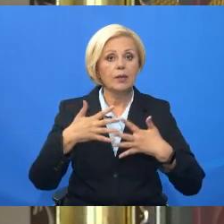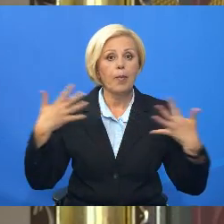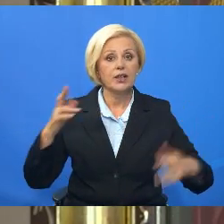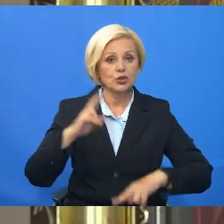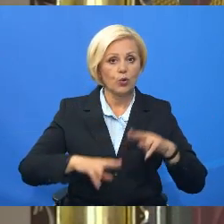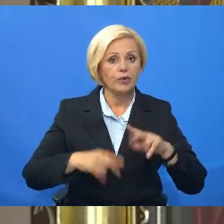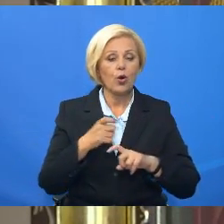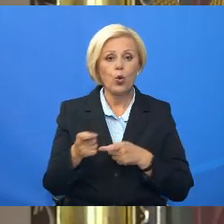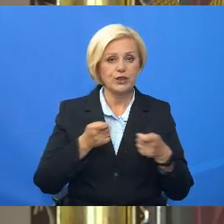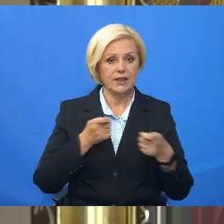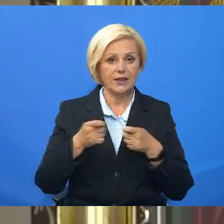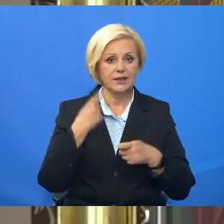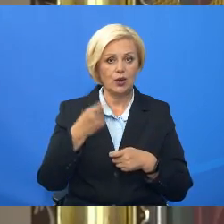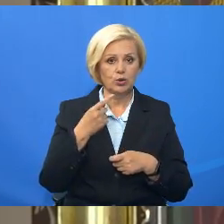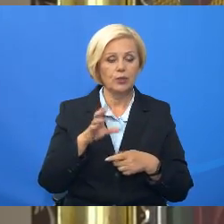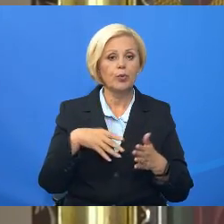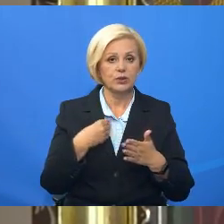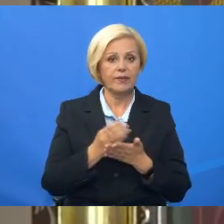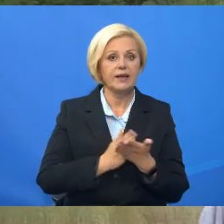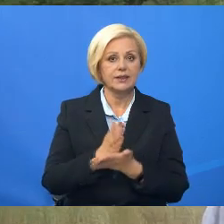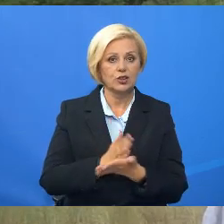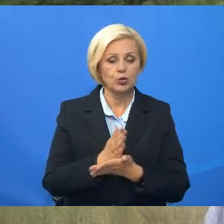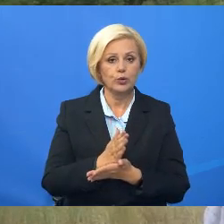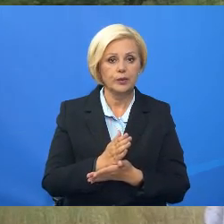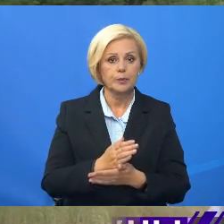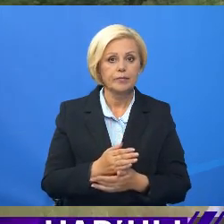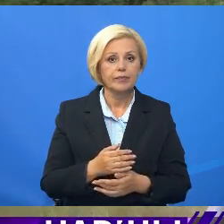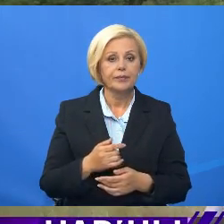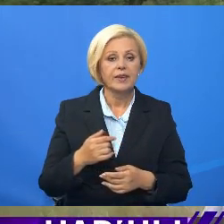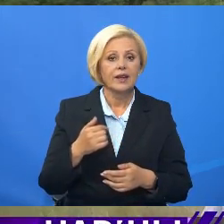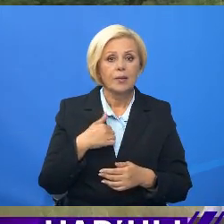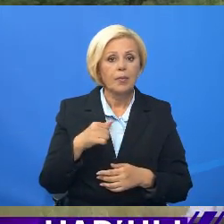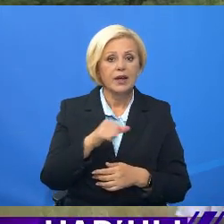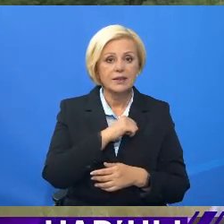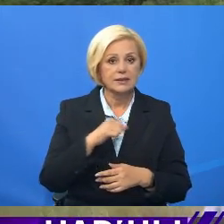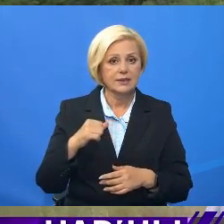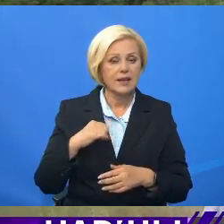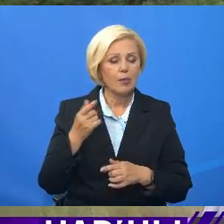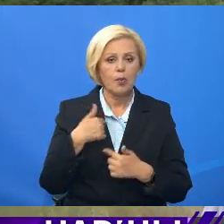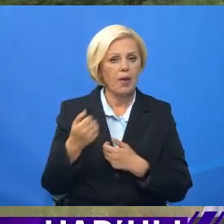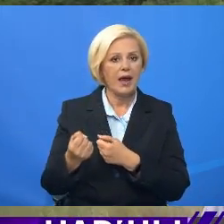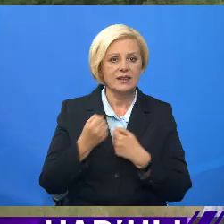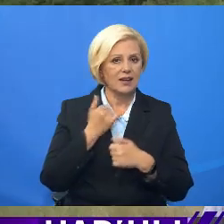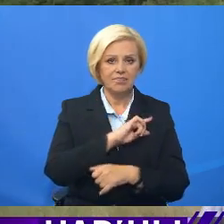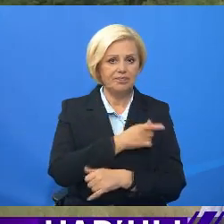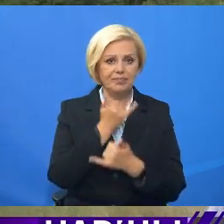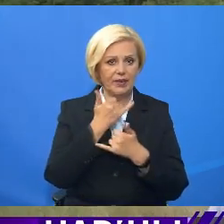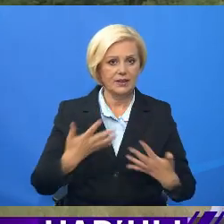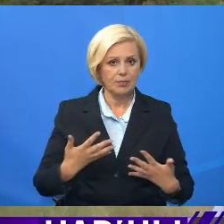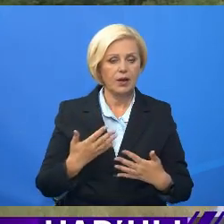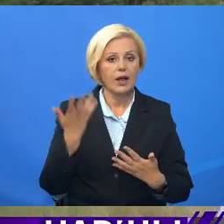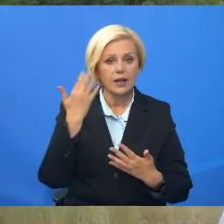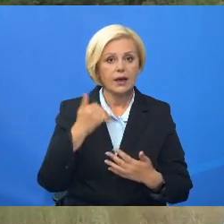будоўлі вельмі асцярожна гавораць пра свае заслугі. Мы бы самі это не пацянулі б. Вот, когда мы с